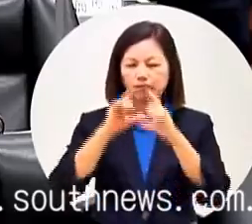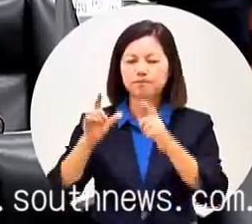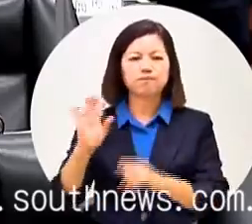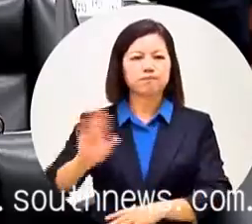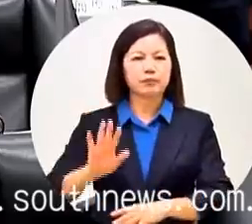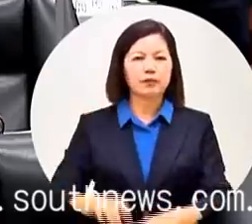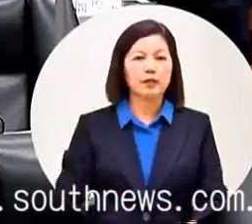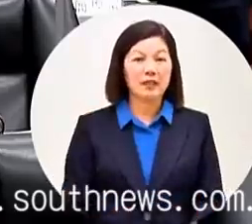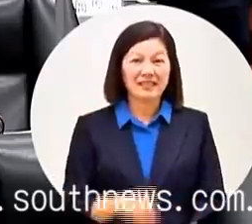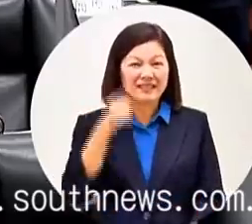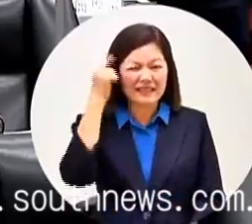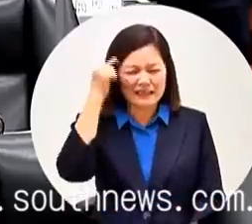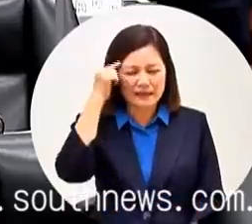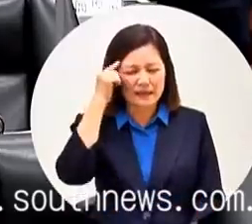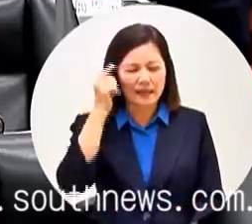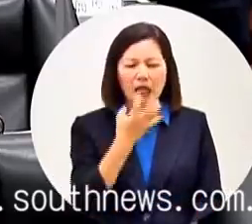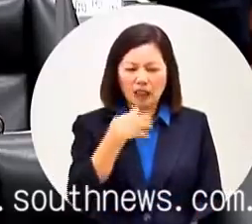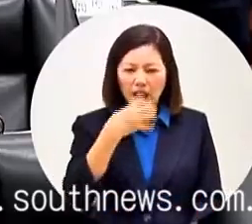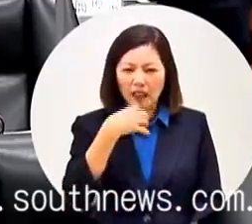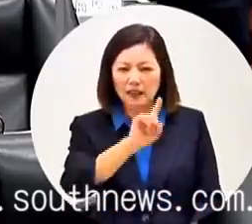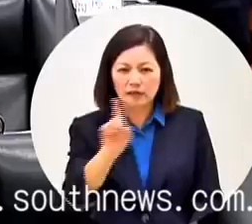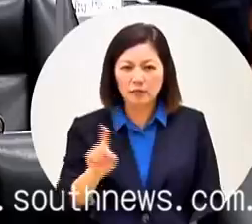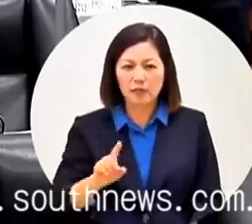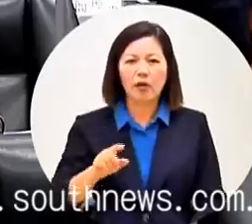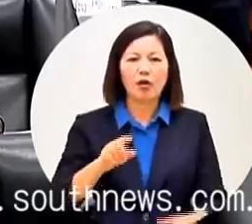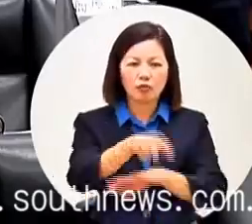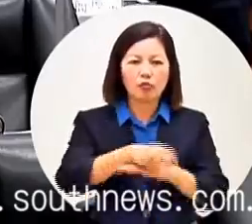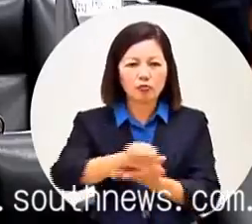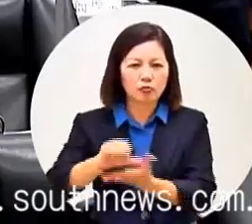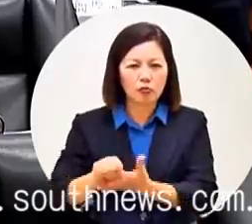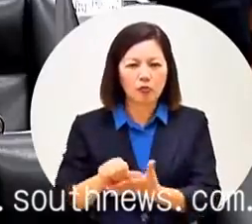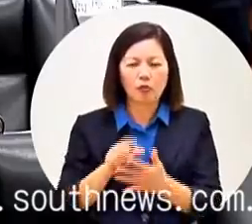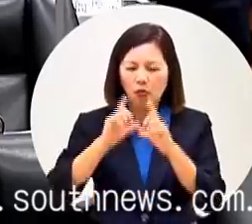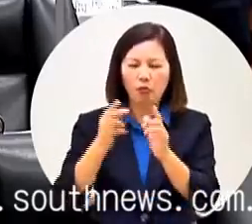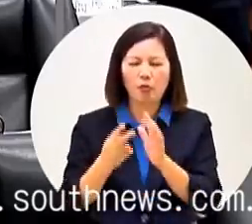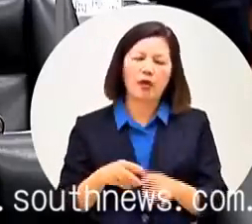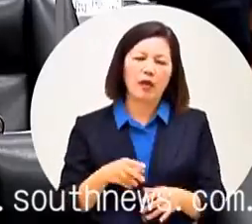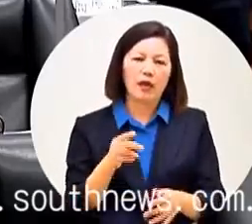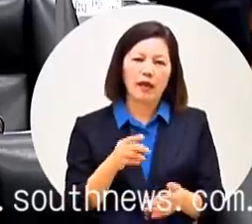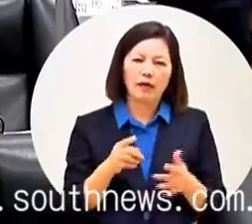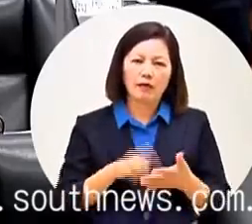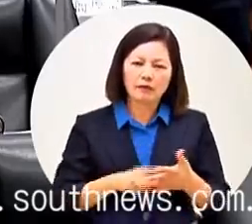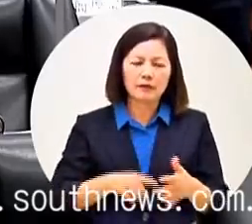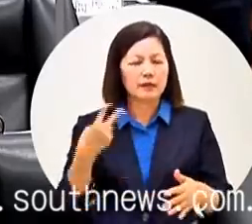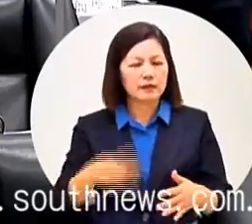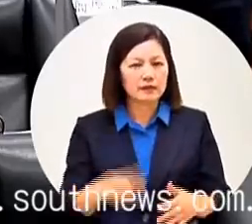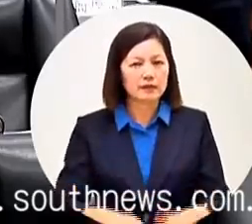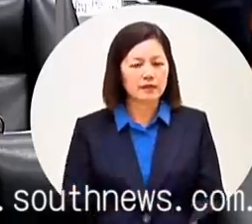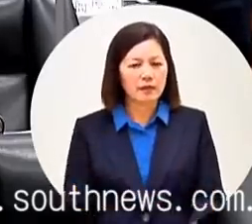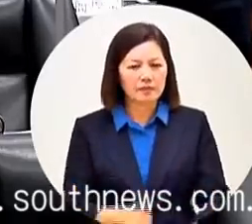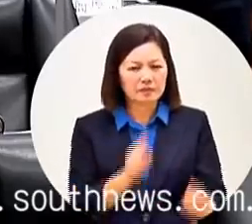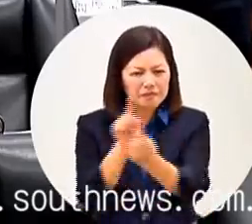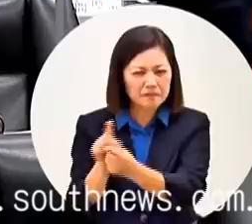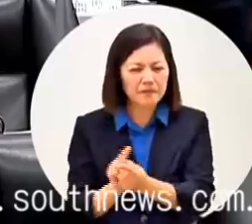满脑子里面都是只有番石榴，只有芭乐。在一次又一次面对比较敏感的问题之